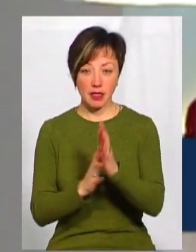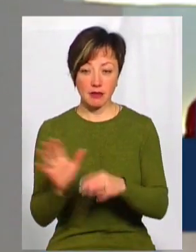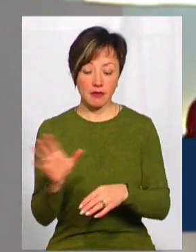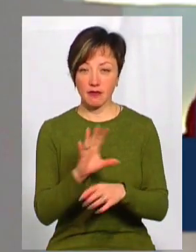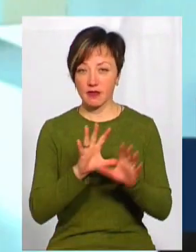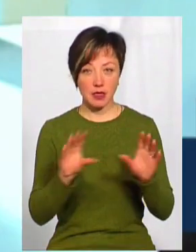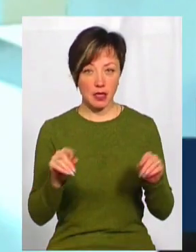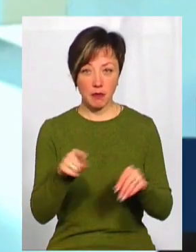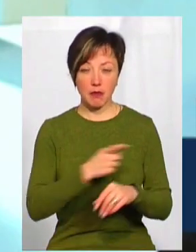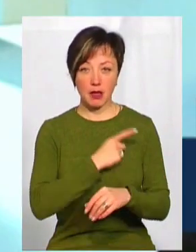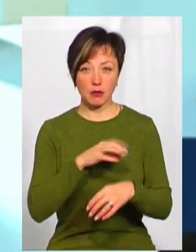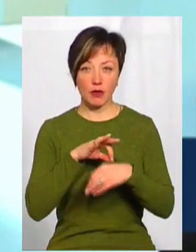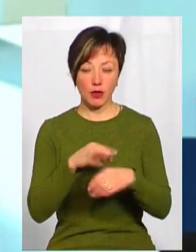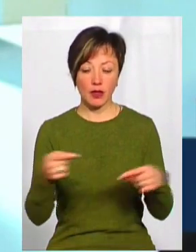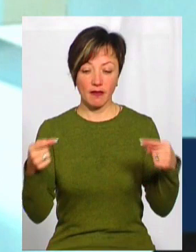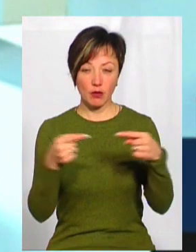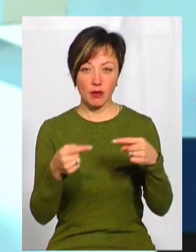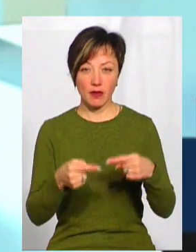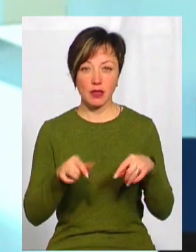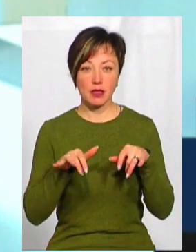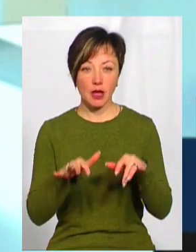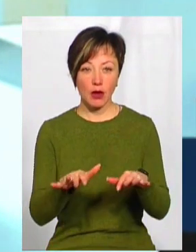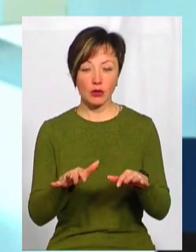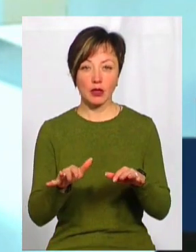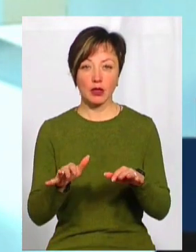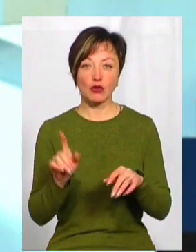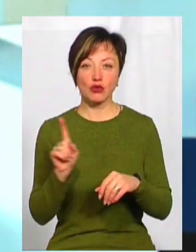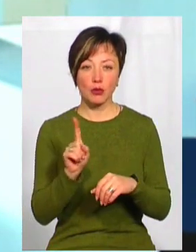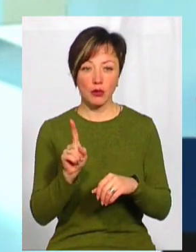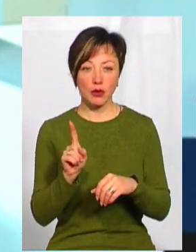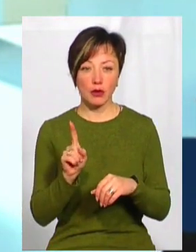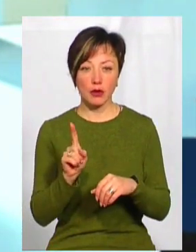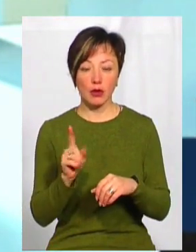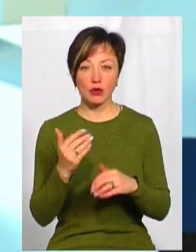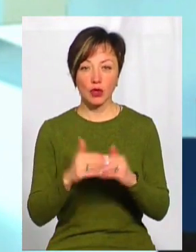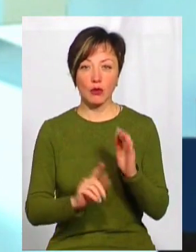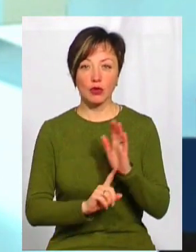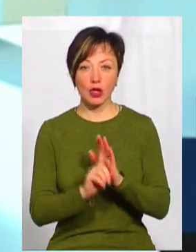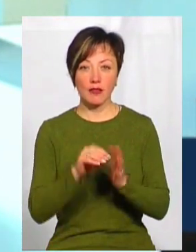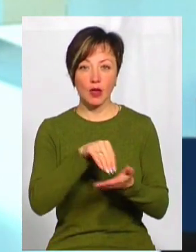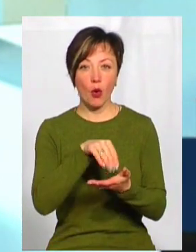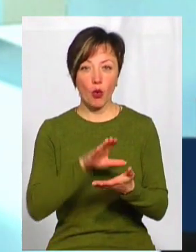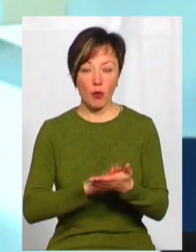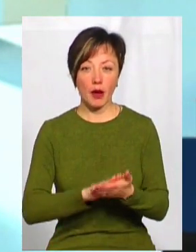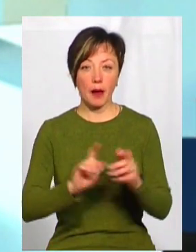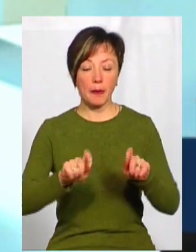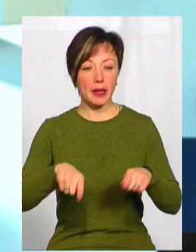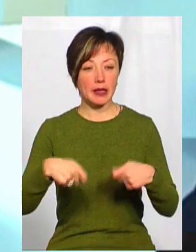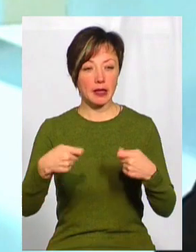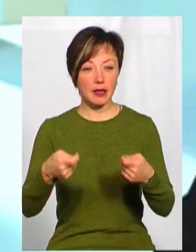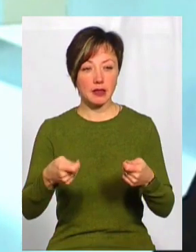все, там уже майстер проводить відповідні заходи і операції з тим, щоб вона вже почався цей облік,